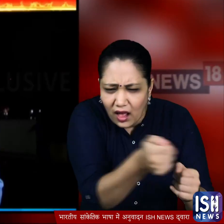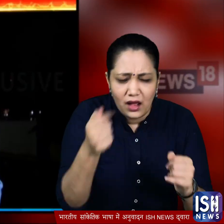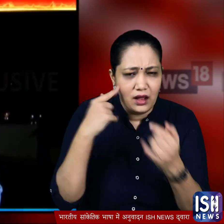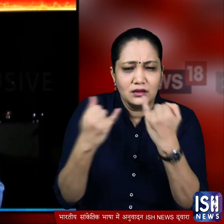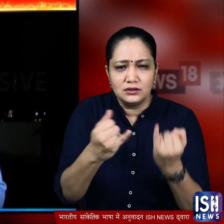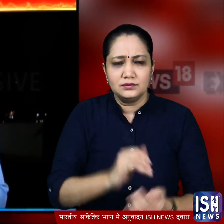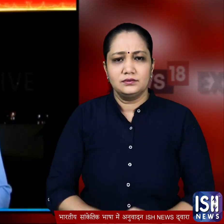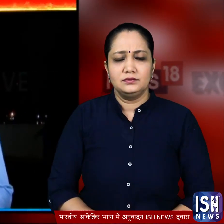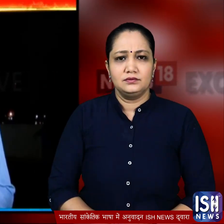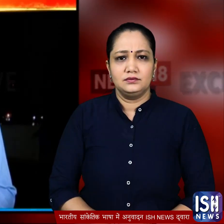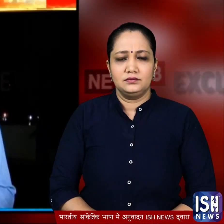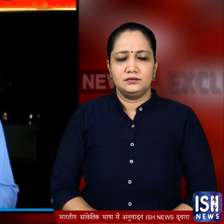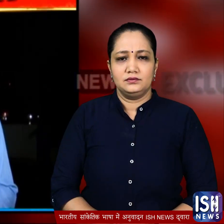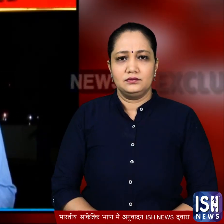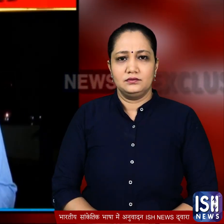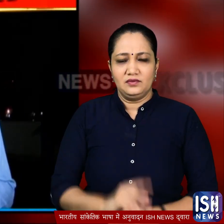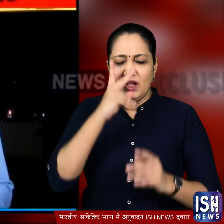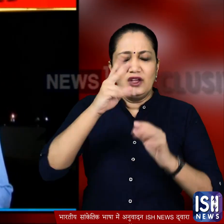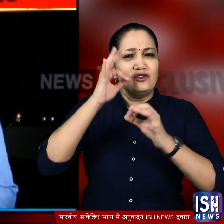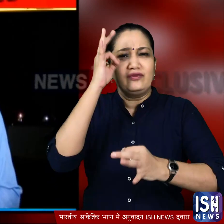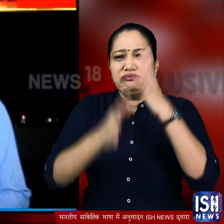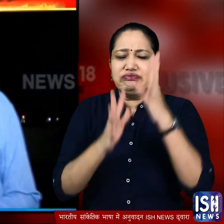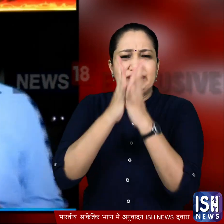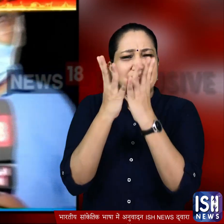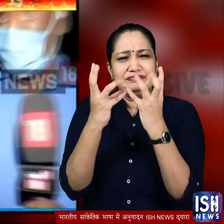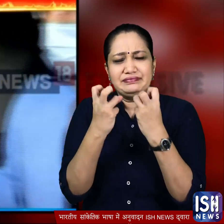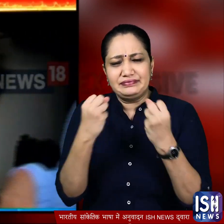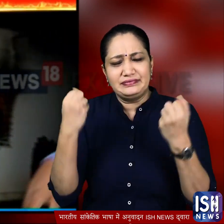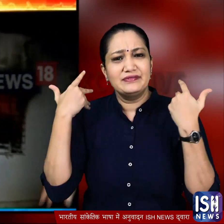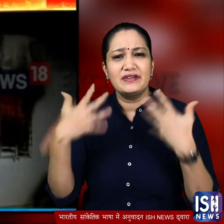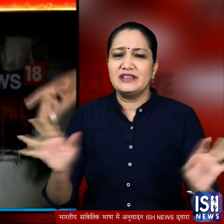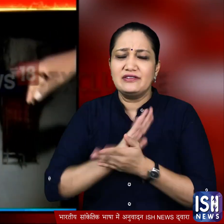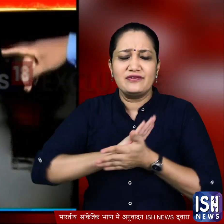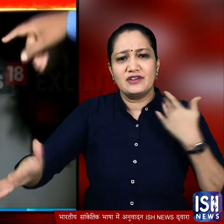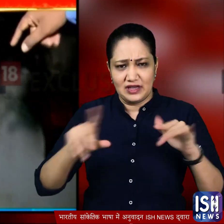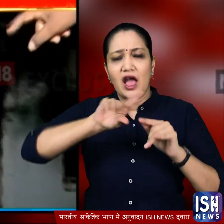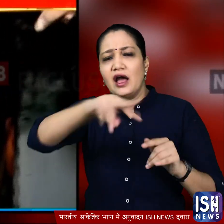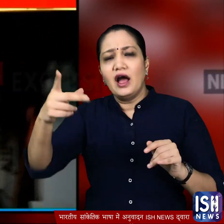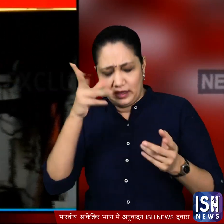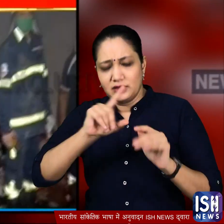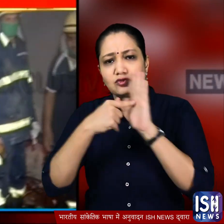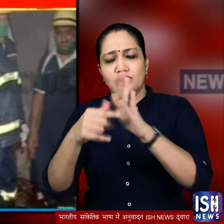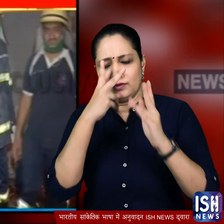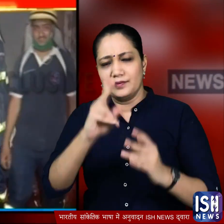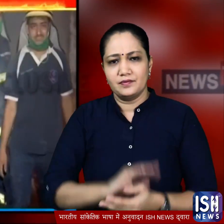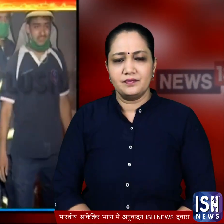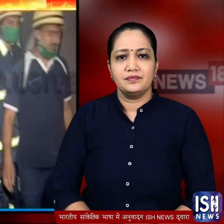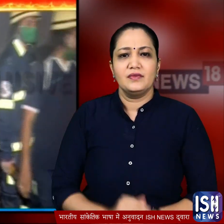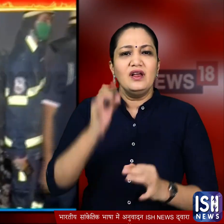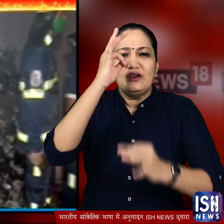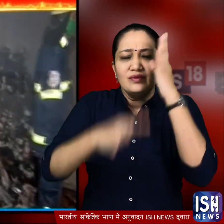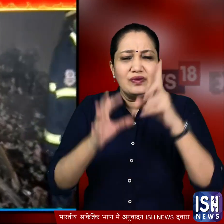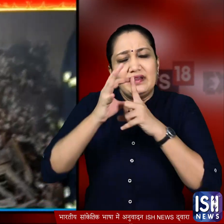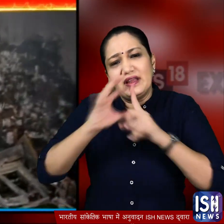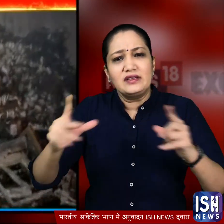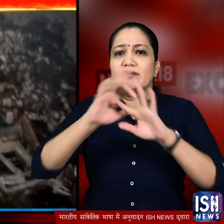दिखे। भयानक परिस्थिती आहे इथली स्पॉटवरची, सगळं म्हणजे जळून बेचिराग झालेलं आहे। मी दृश्य दाखवेल पुन्हा एकदा। आग इतनी जबरदस्त थी